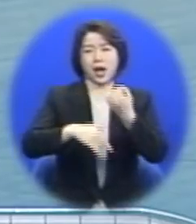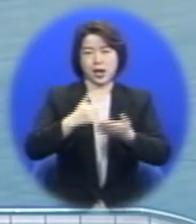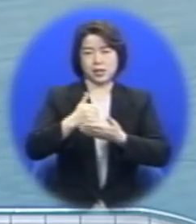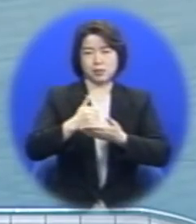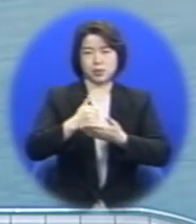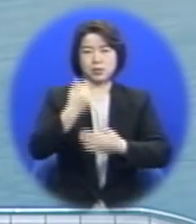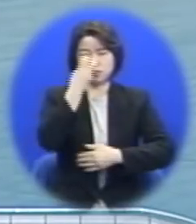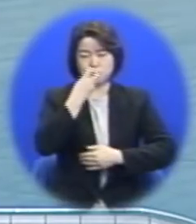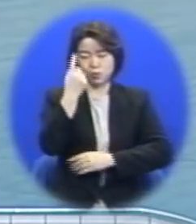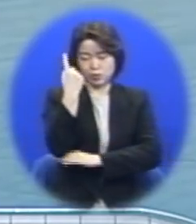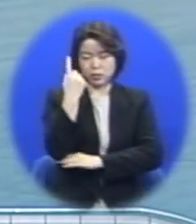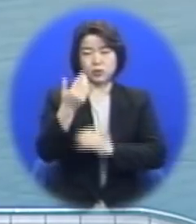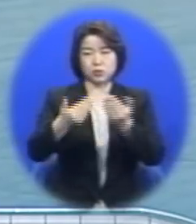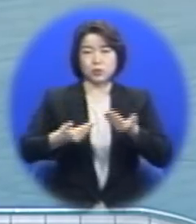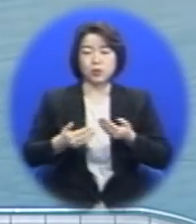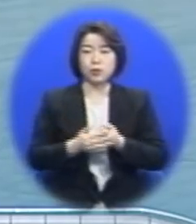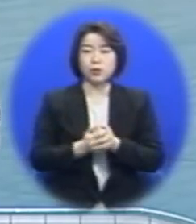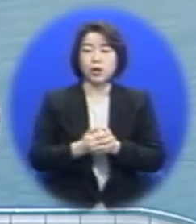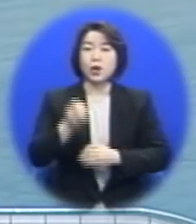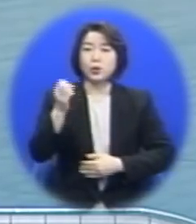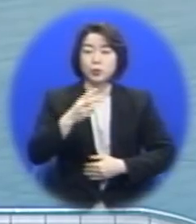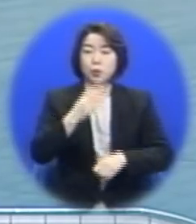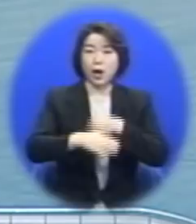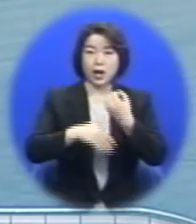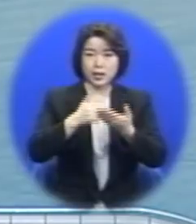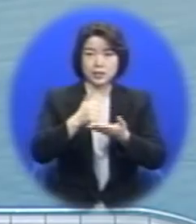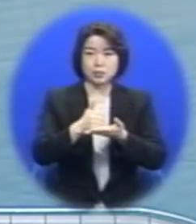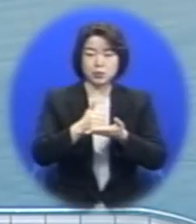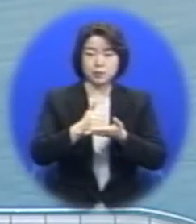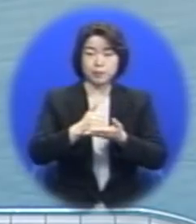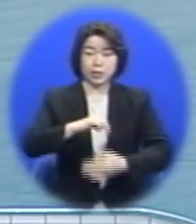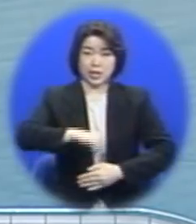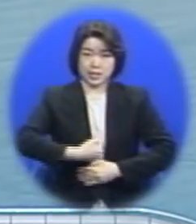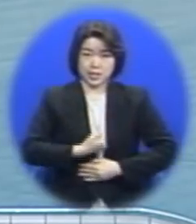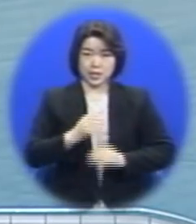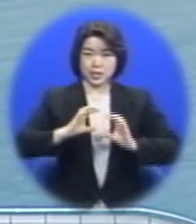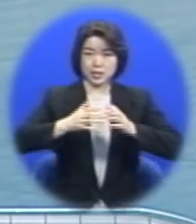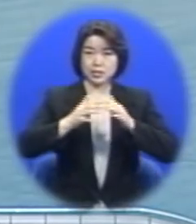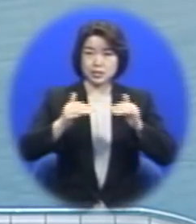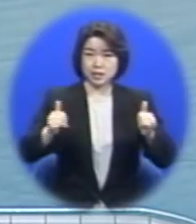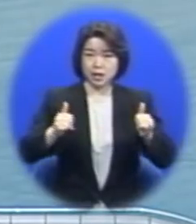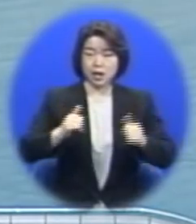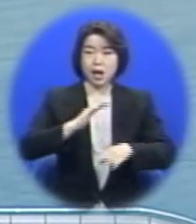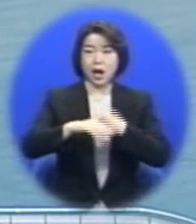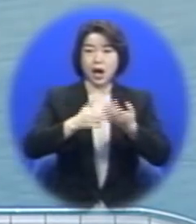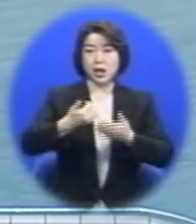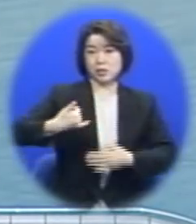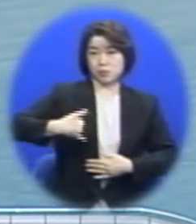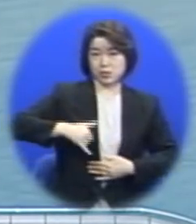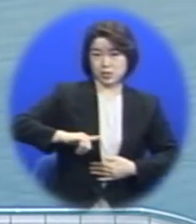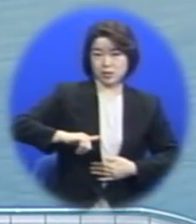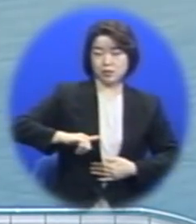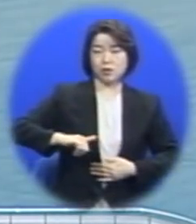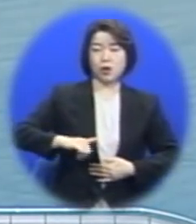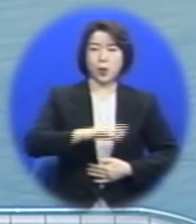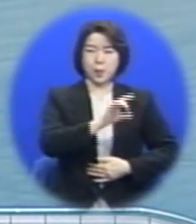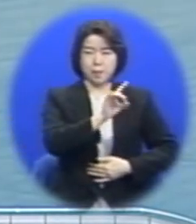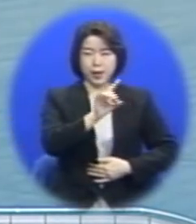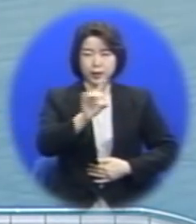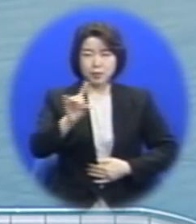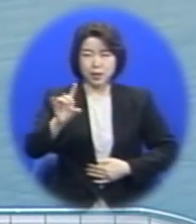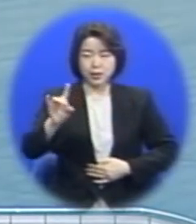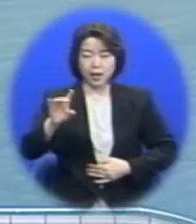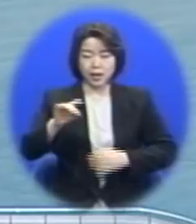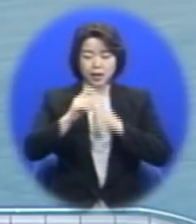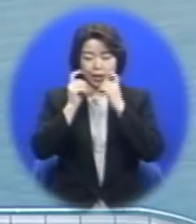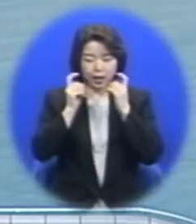것입니다. 또 하나님은 당신의 백성들, 하나님의 자녀들을 일일이 다 개인적으로